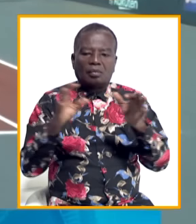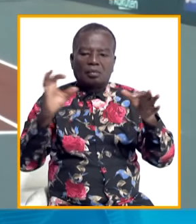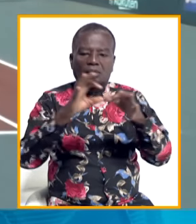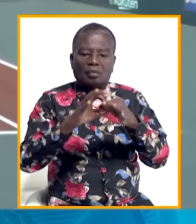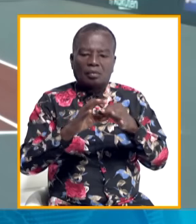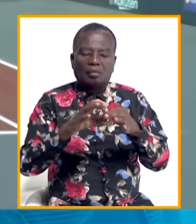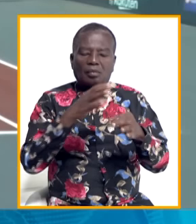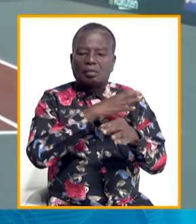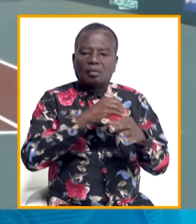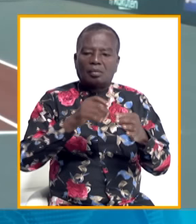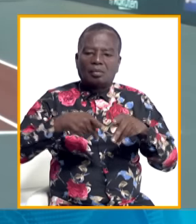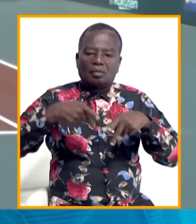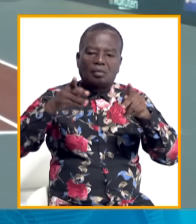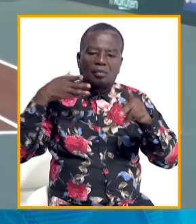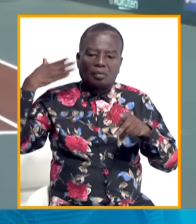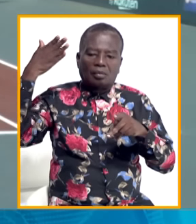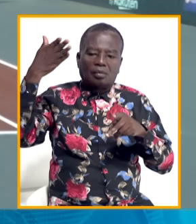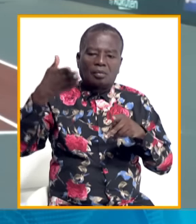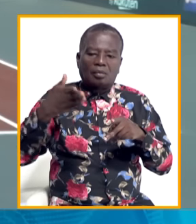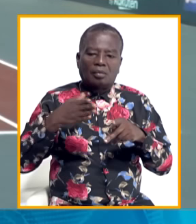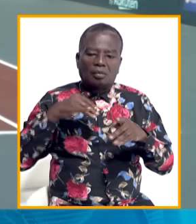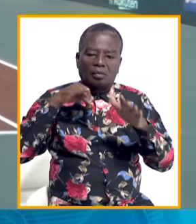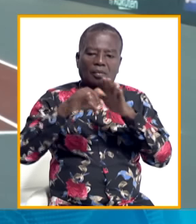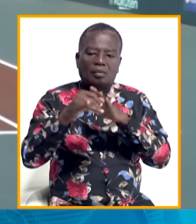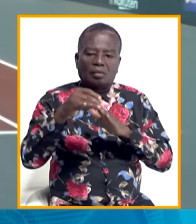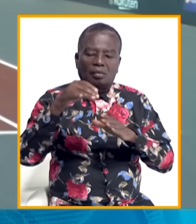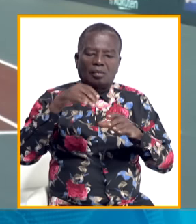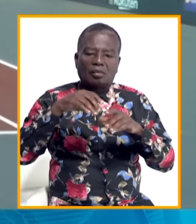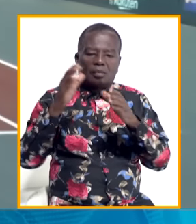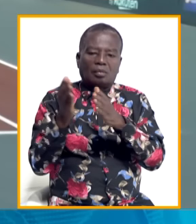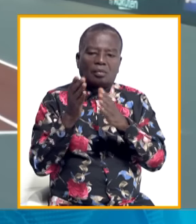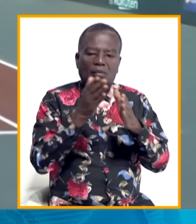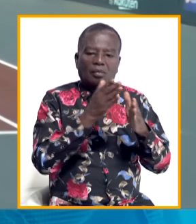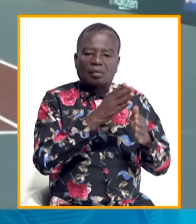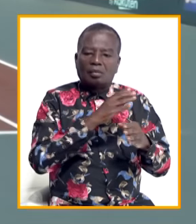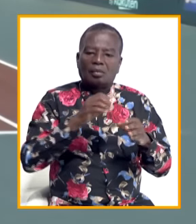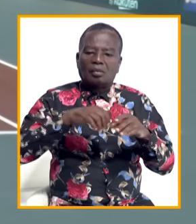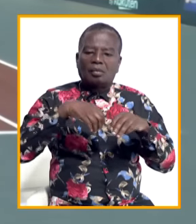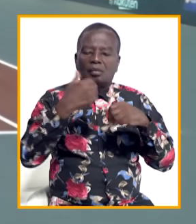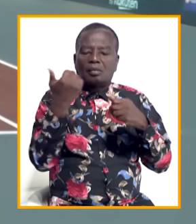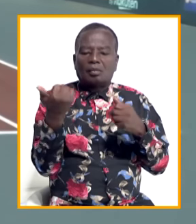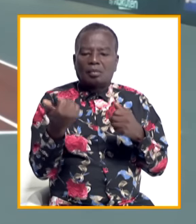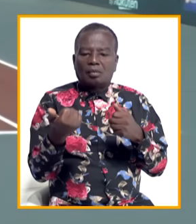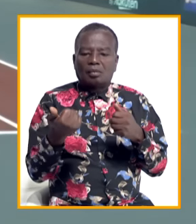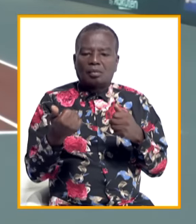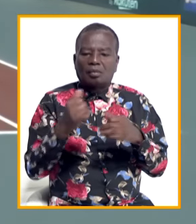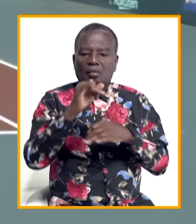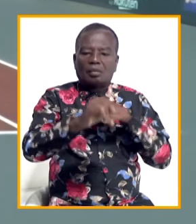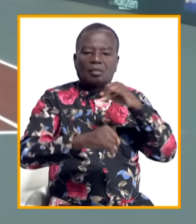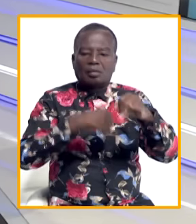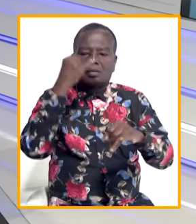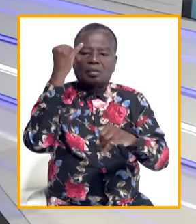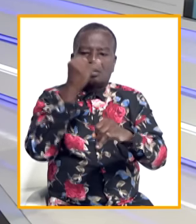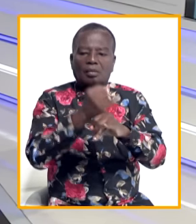cette compétition leur permettront d'intégrer le classement ITF et d'être compétitifs au plan